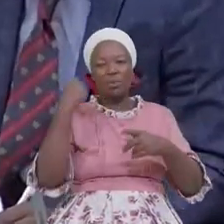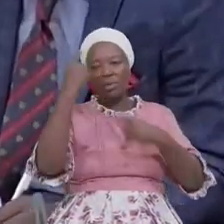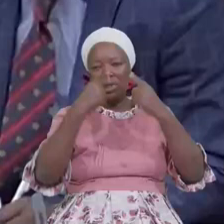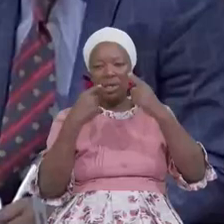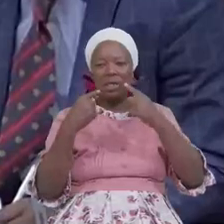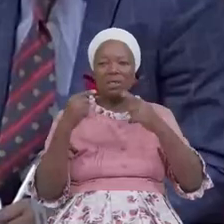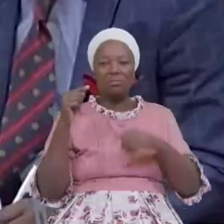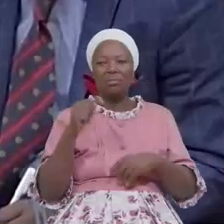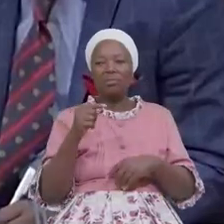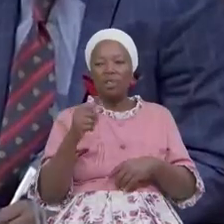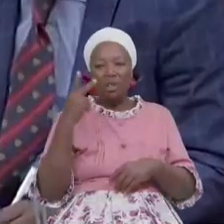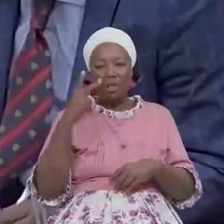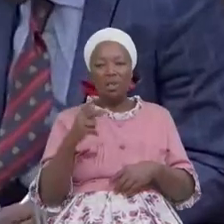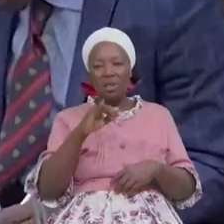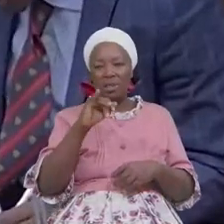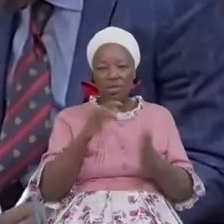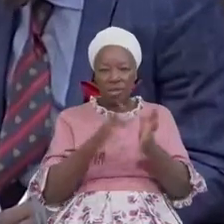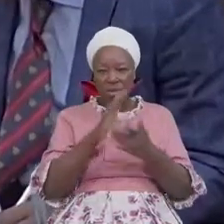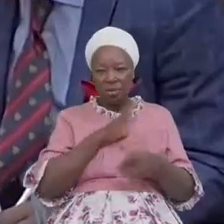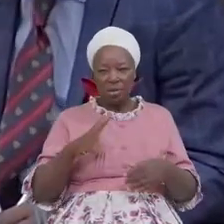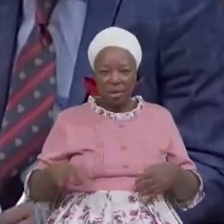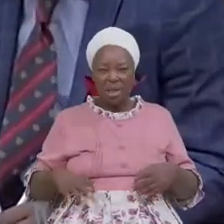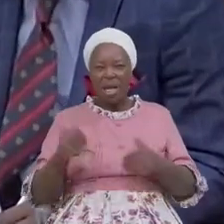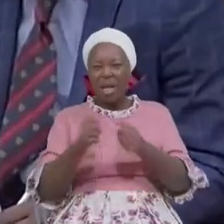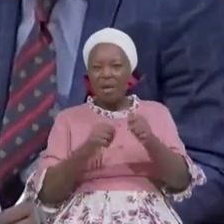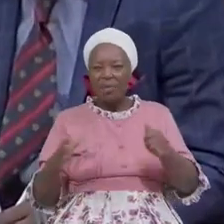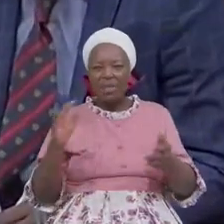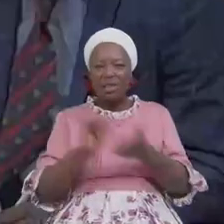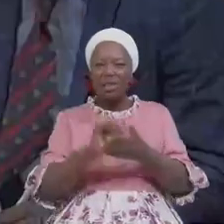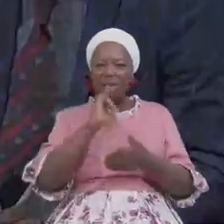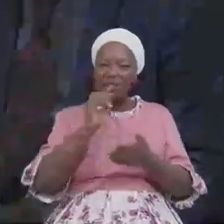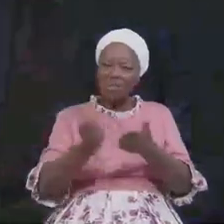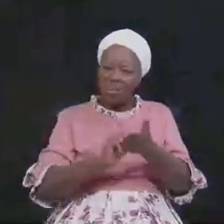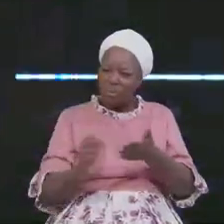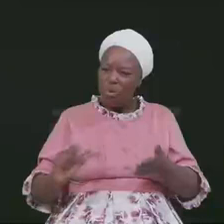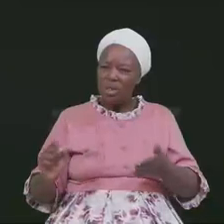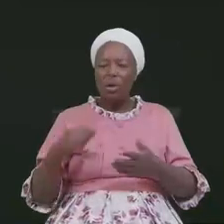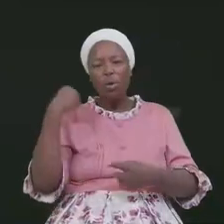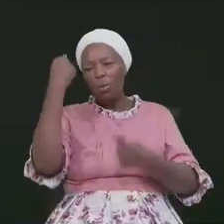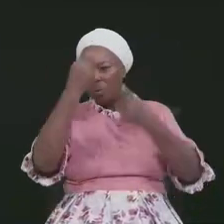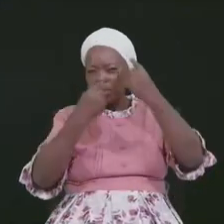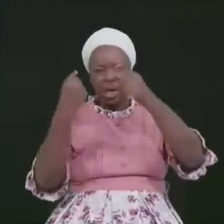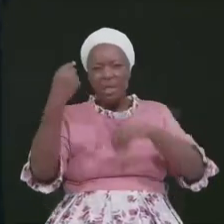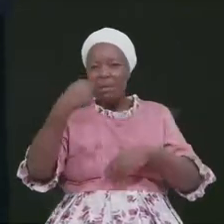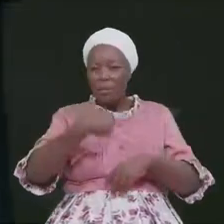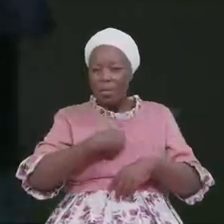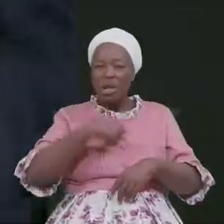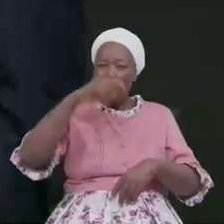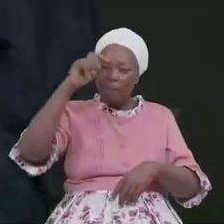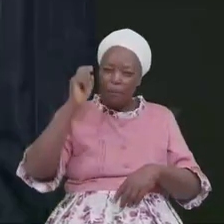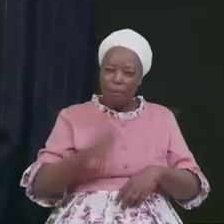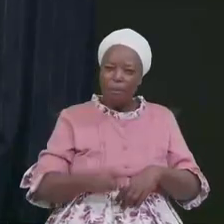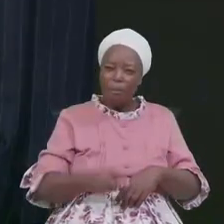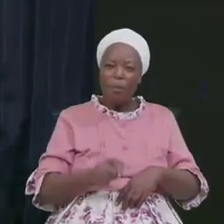Voyons Jésus-Christ, tout ce qui est écrit à mon sujet doit